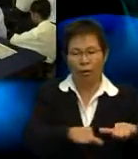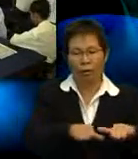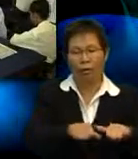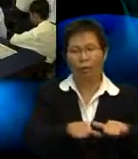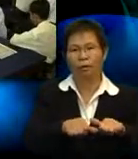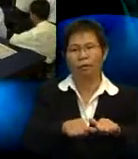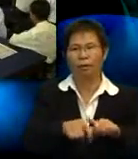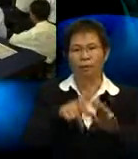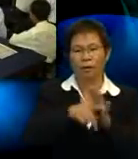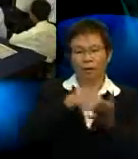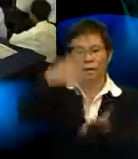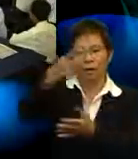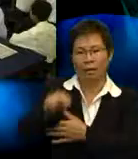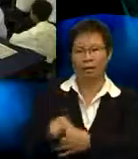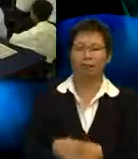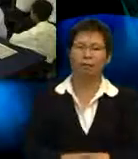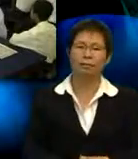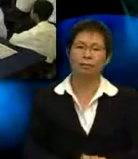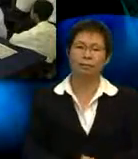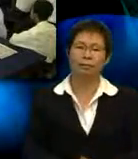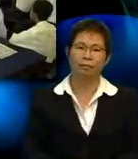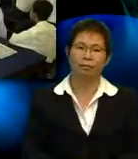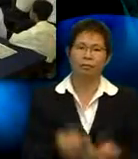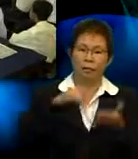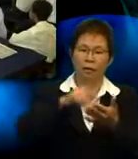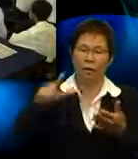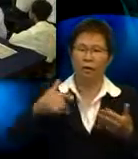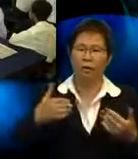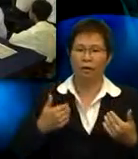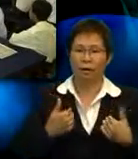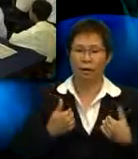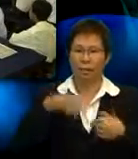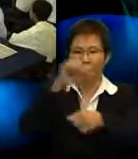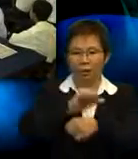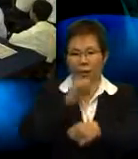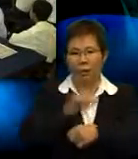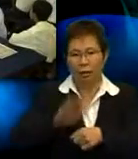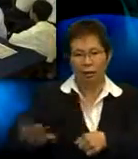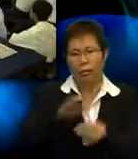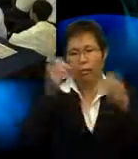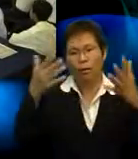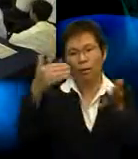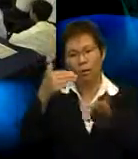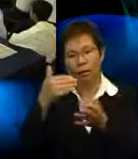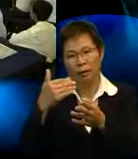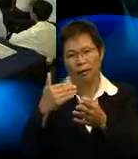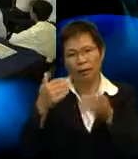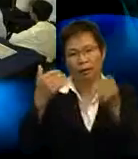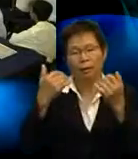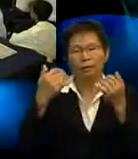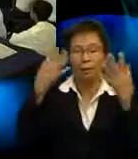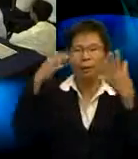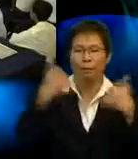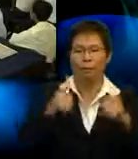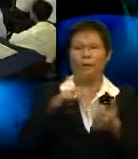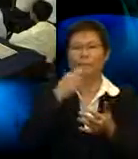ini? Ya. Ini adalah permainan keluarga ceria. Kamu dah banyak kali memainkan permainan ini. Tapi